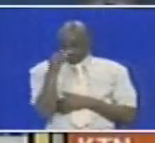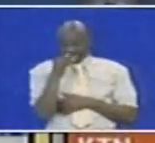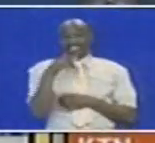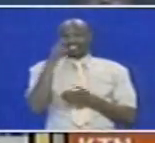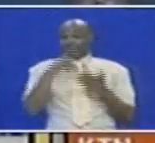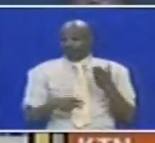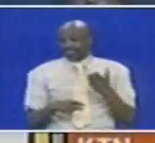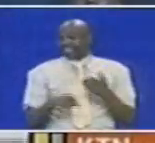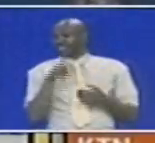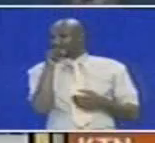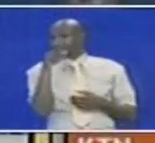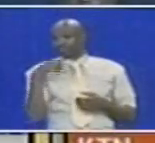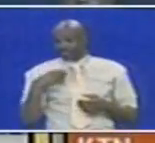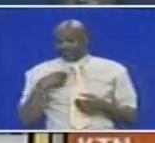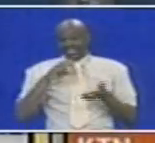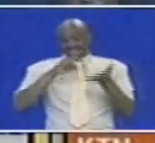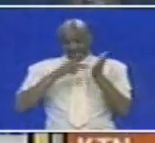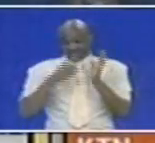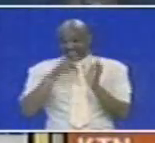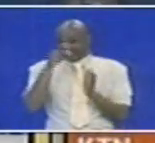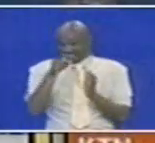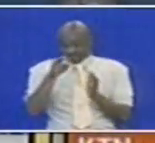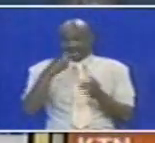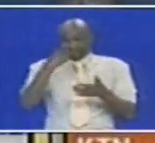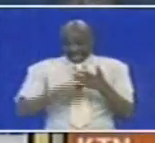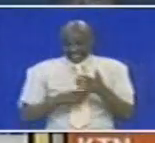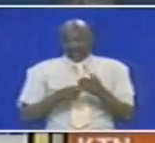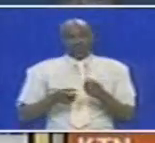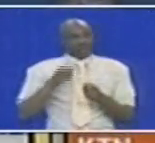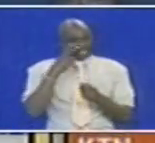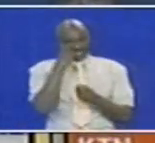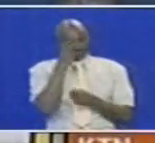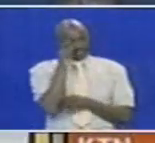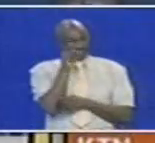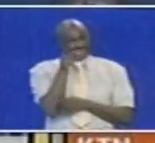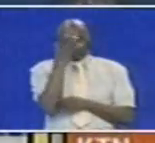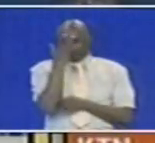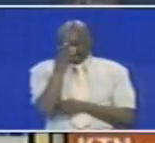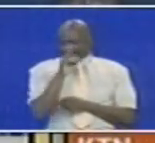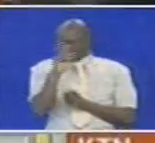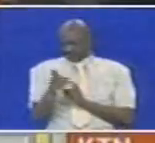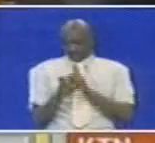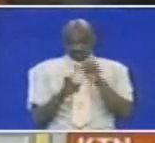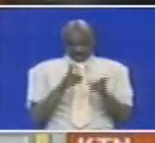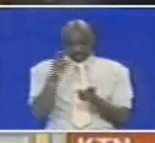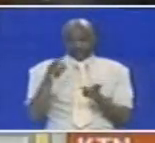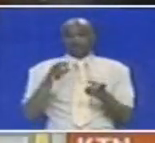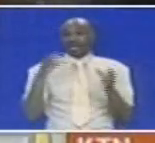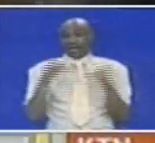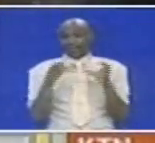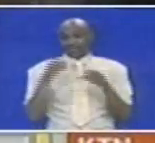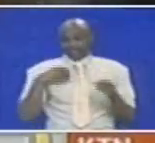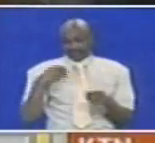kile alichokitaja kuwa bei ya kandarasi za mradi huo wa reli inatiwa shauku na jinsi maswali yanaulizwa kuhusu kampuni ya China Roads